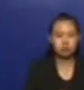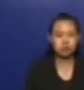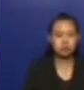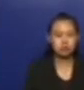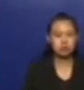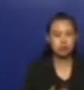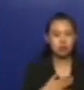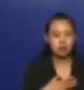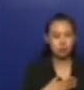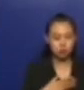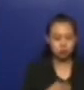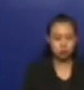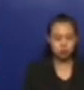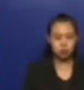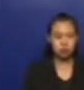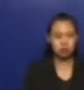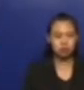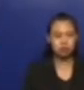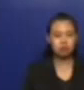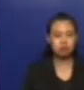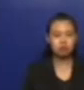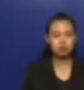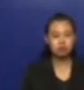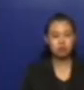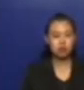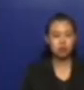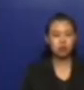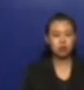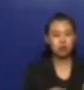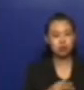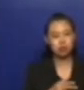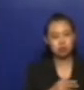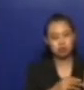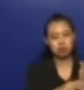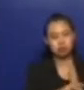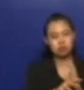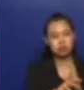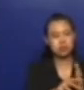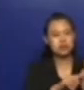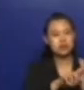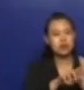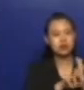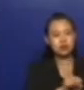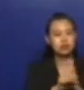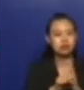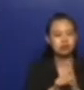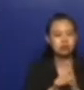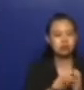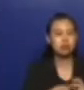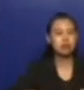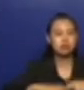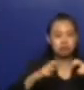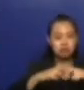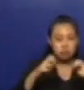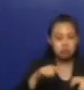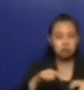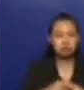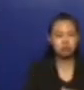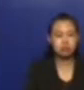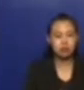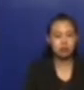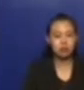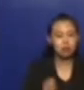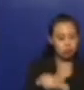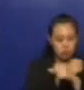แทนจากจังหวัดสุรินทร์คนสุรินทร์ก็เริ่มเรียกร้องการปกครองจังหวัดตนเองถามว่าทำ